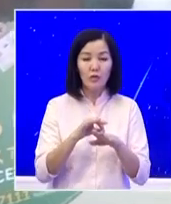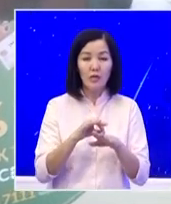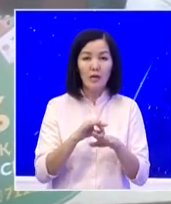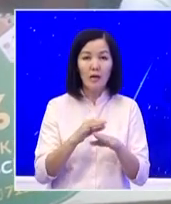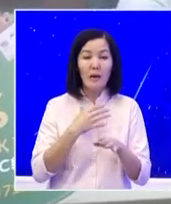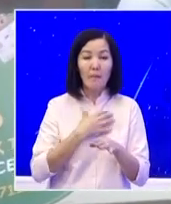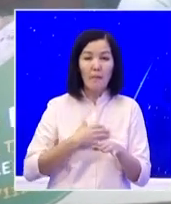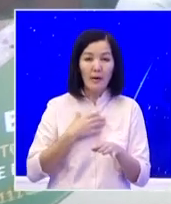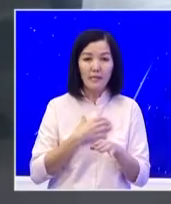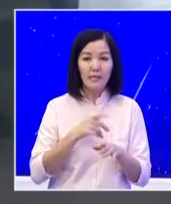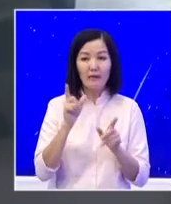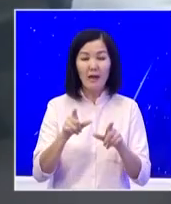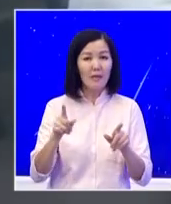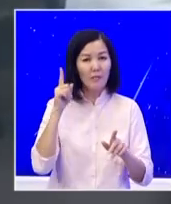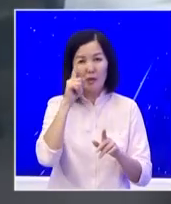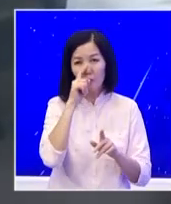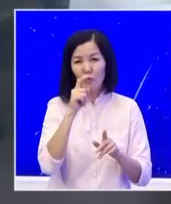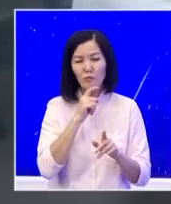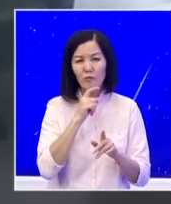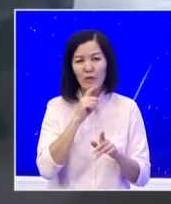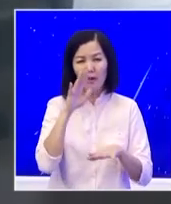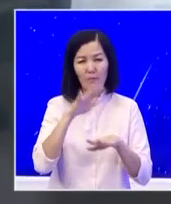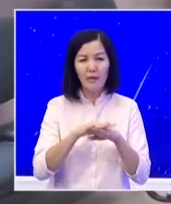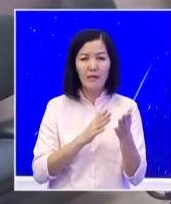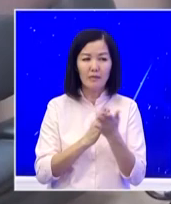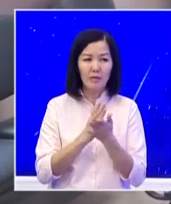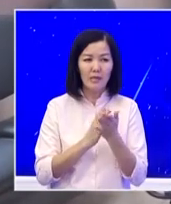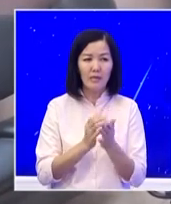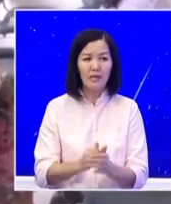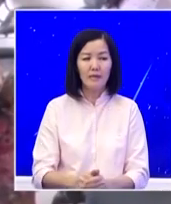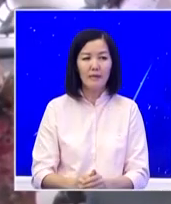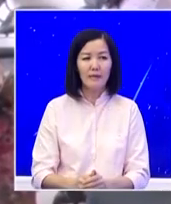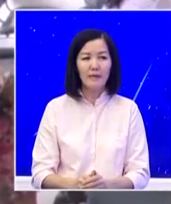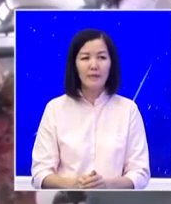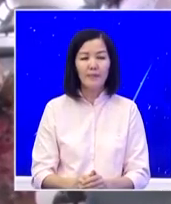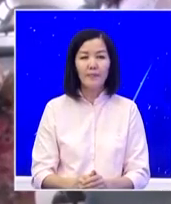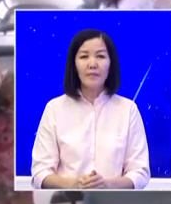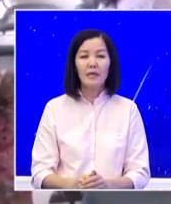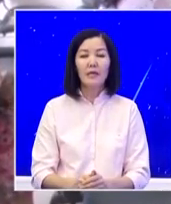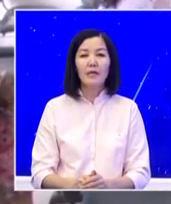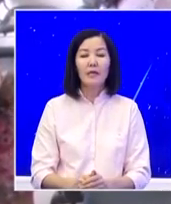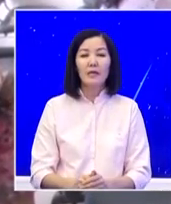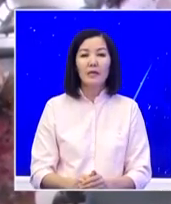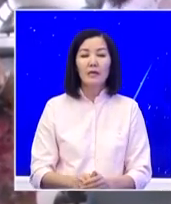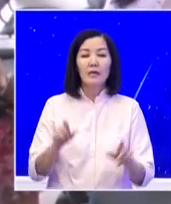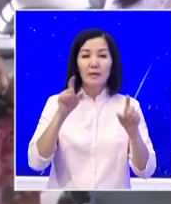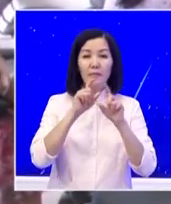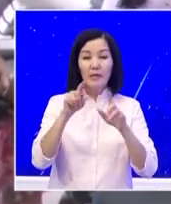қаншалықты маңызды екенін адамдар түсінбейді, дейді банк қызметкерлері. Кәсіптік мекемелерге кіріп,